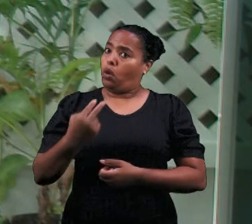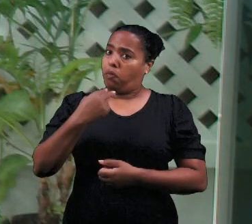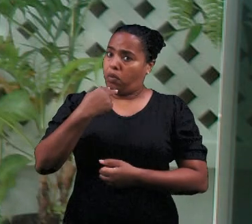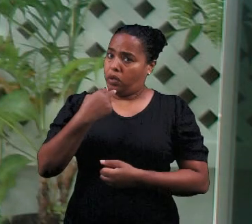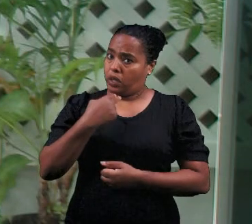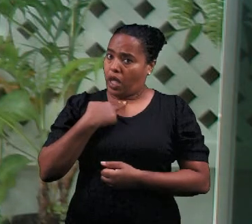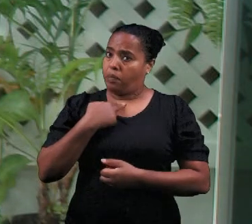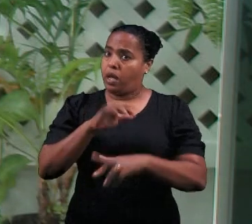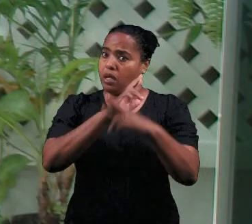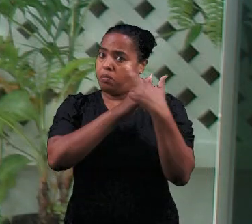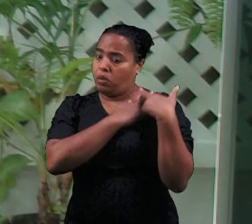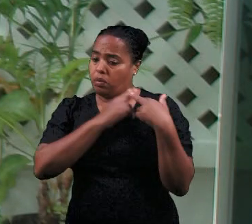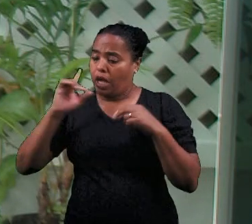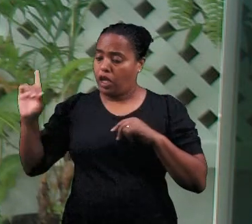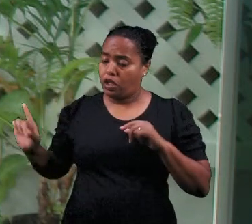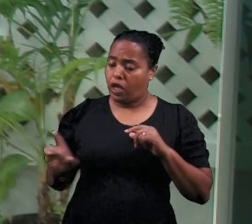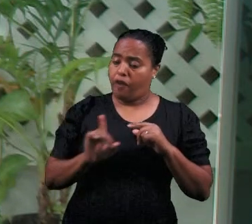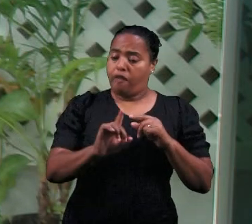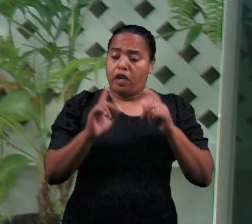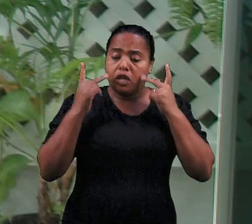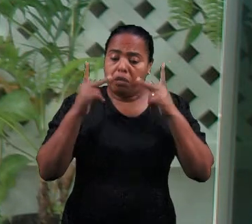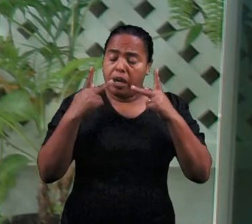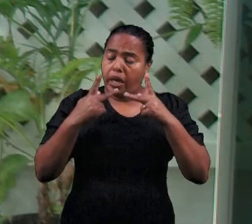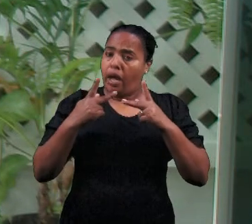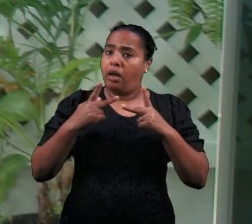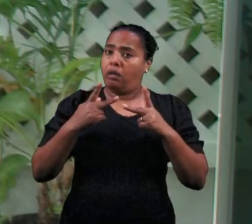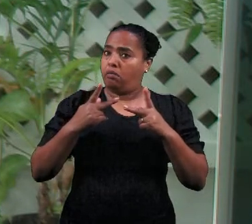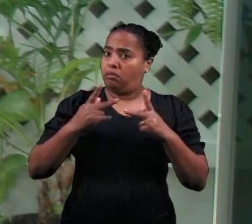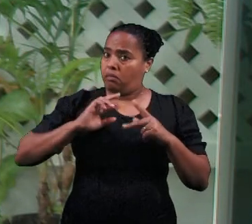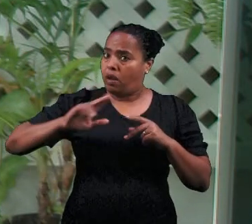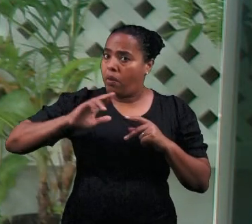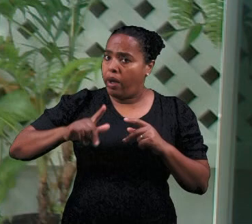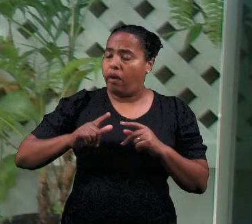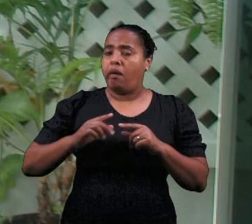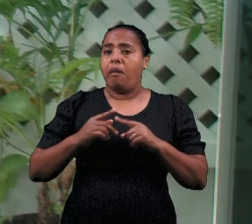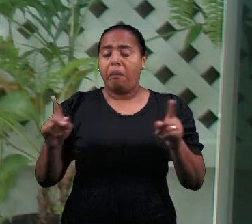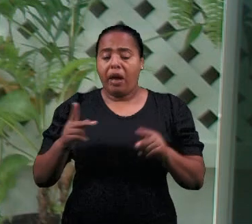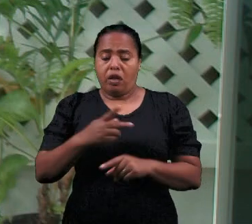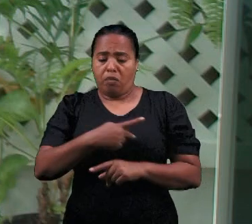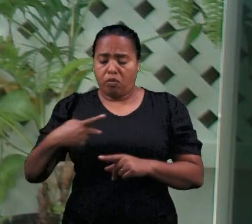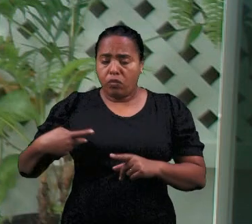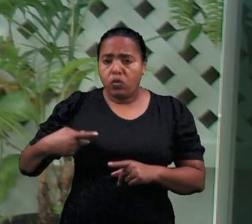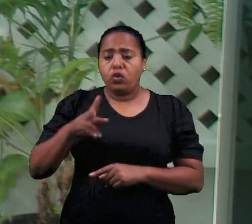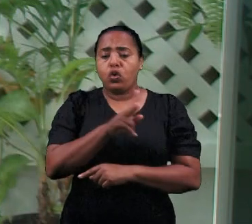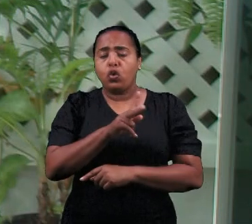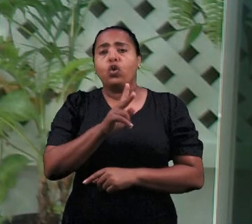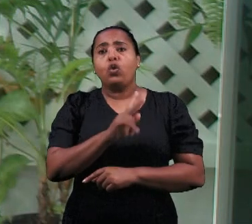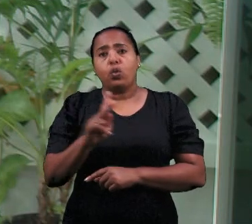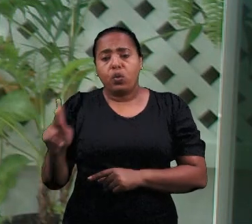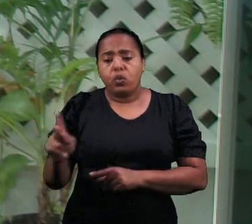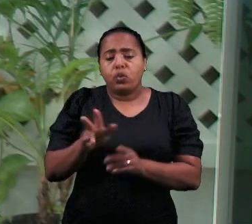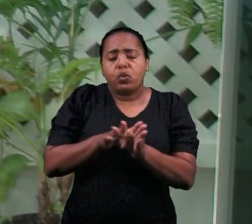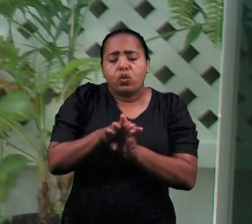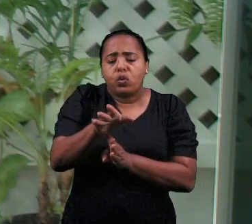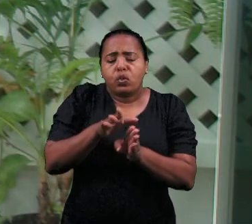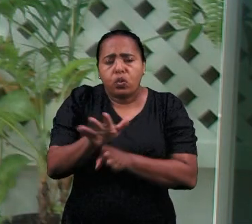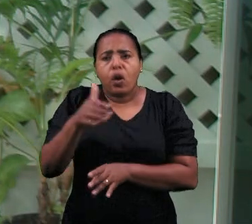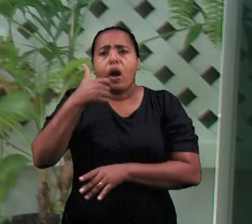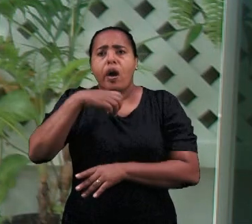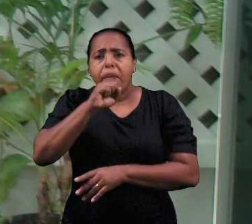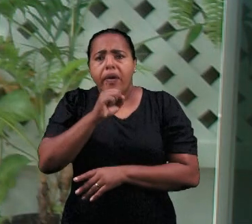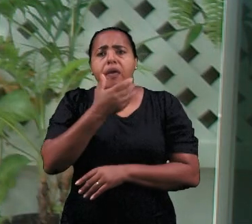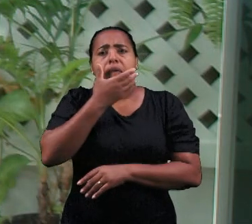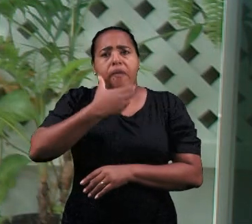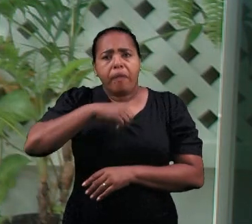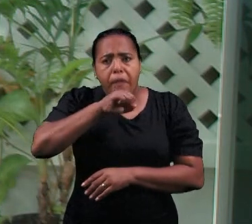peut vous donner un message maintenant. Bien évidemment que nous n'avons pas à mettre un enfant devant, parce que nous avons nos pasteurs qui sont en train